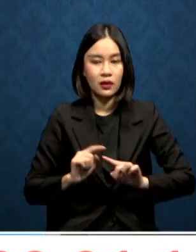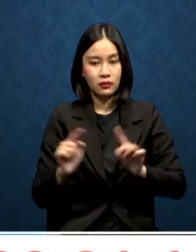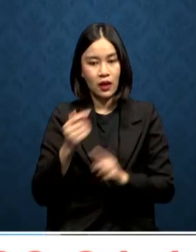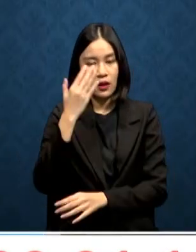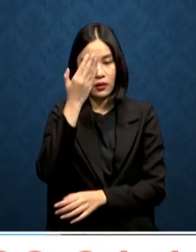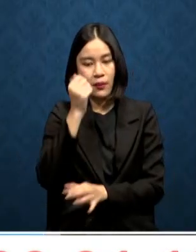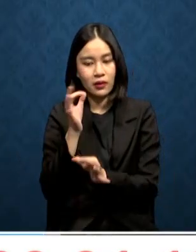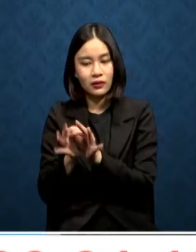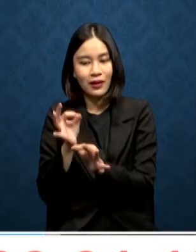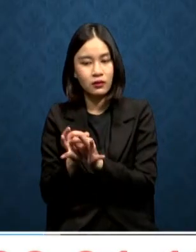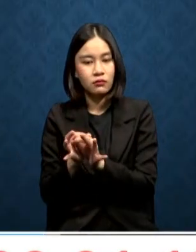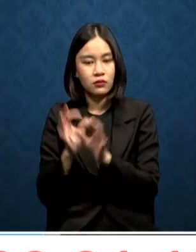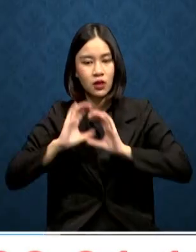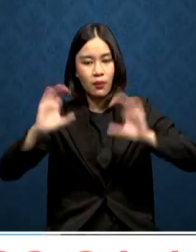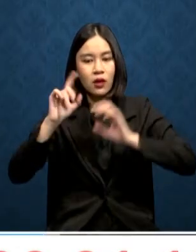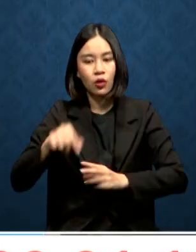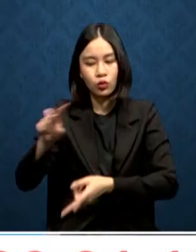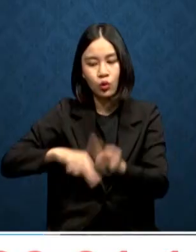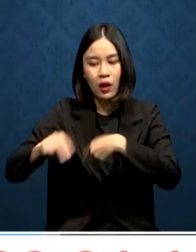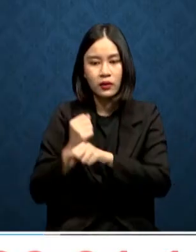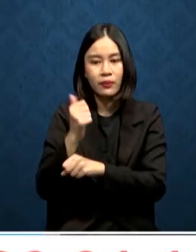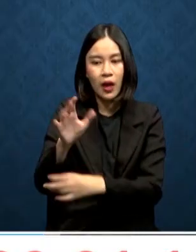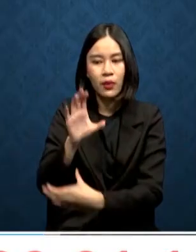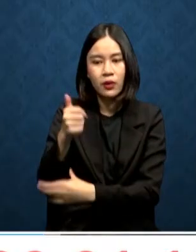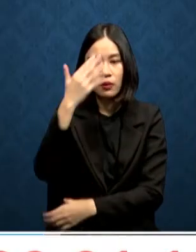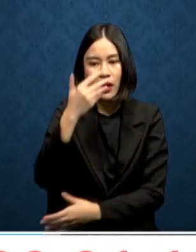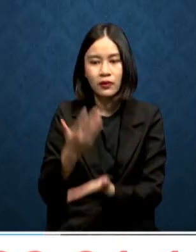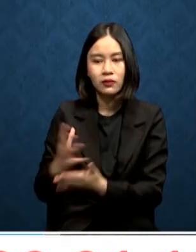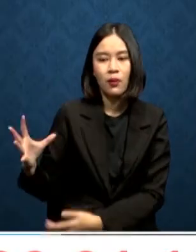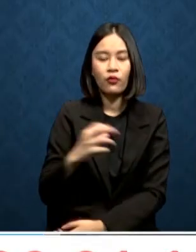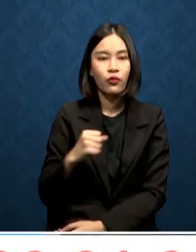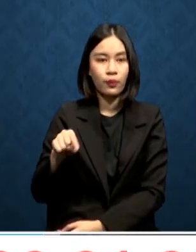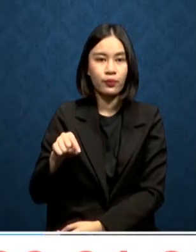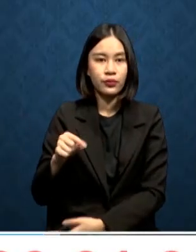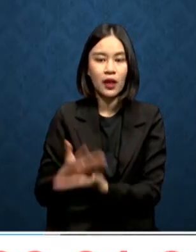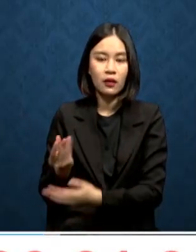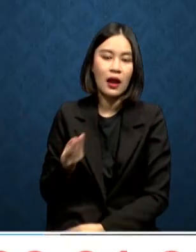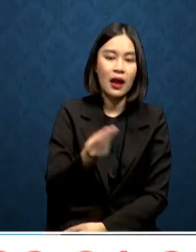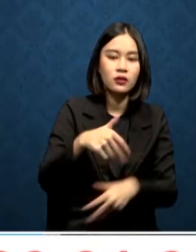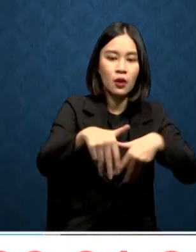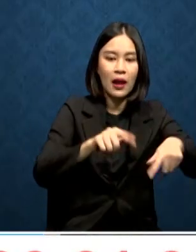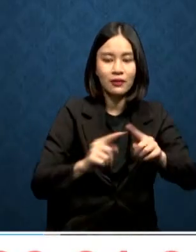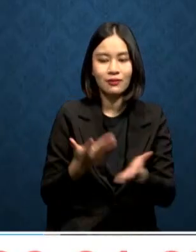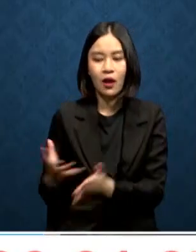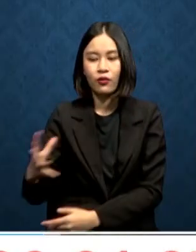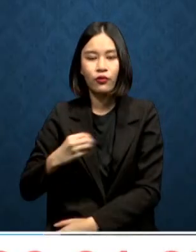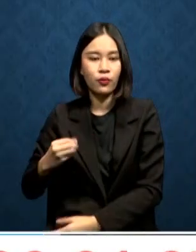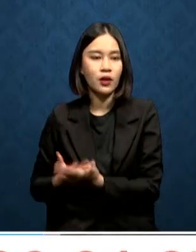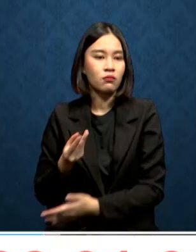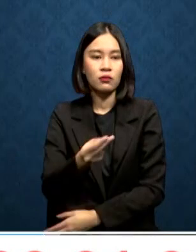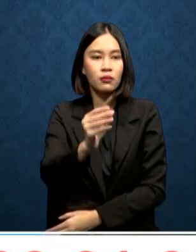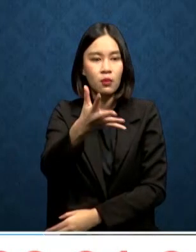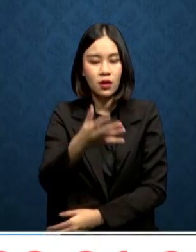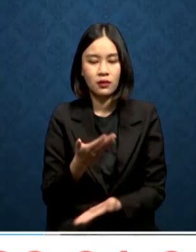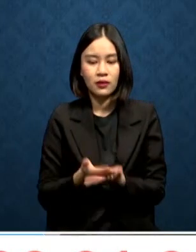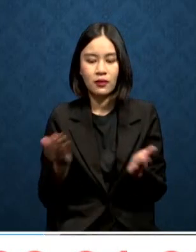คารของรัฐเองที่ท่านควรจะควบคุมได้กลับมายึดเงินก้อนนี้ที่ควรจะถึงมือชาวบ้านซะเองเงินกระตุ้นเศรษฐกิ